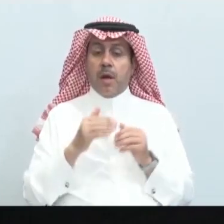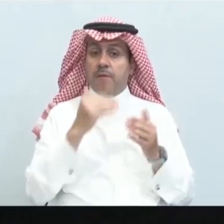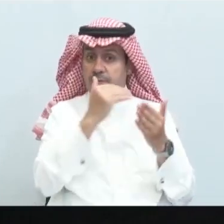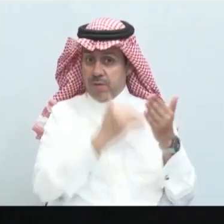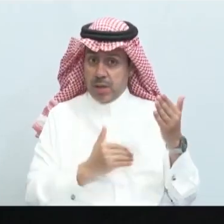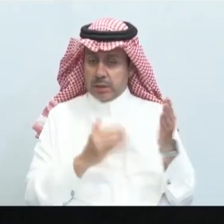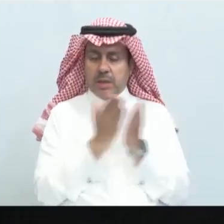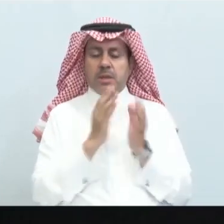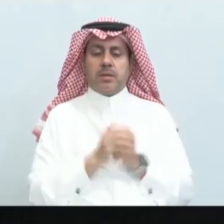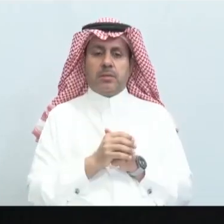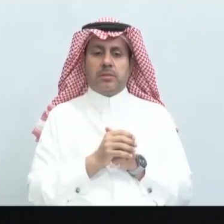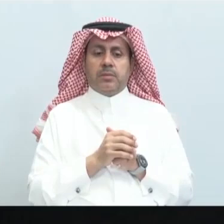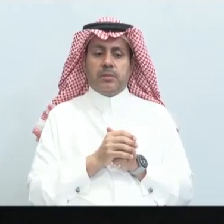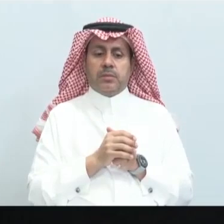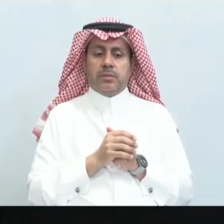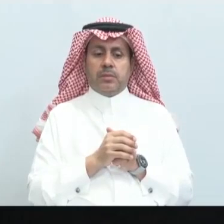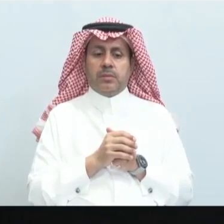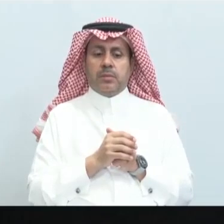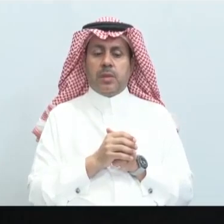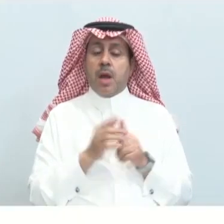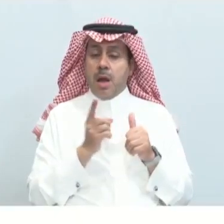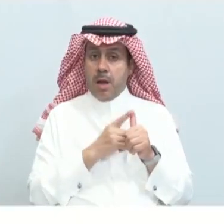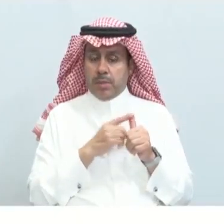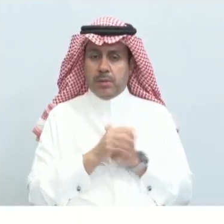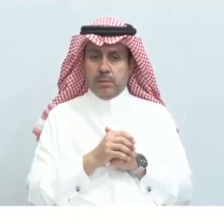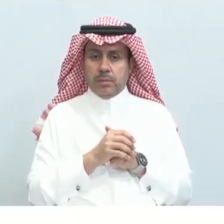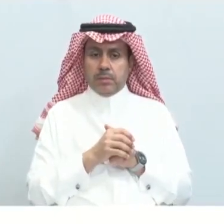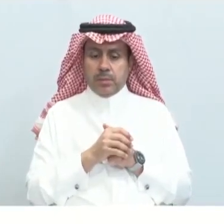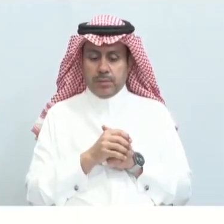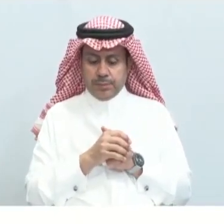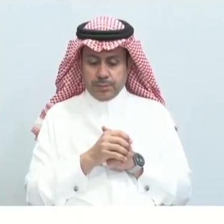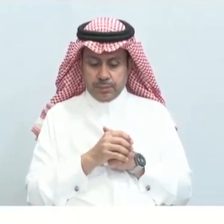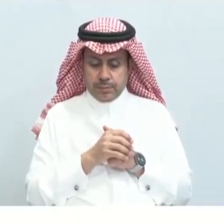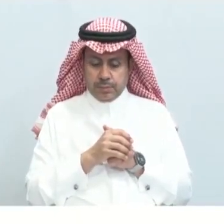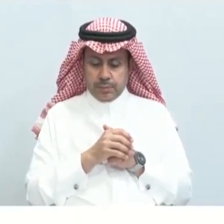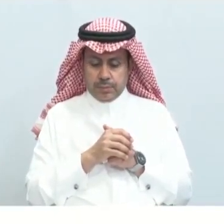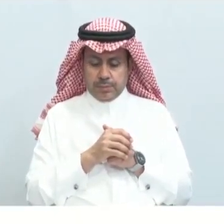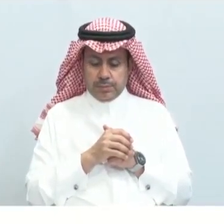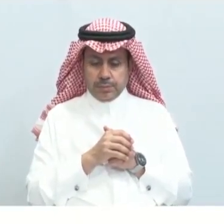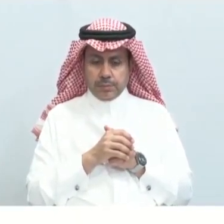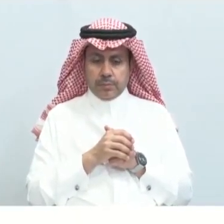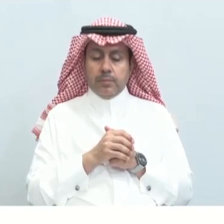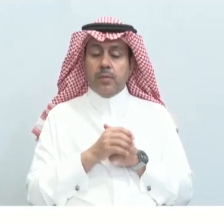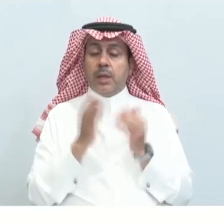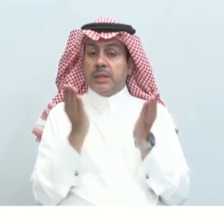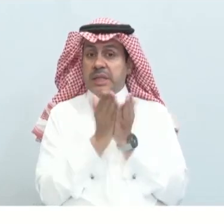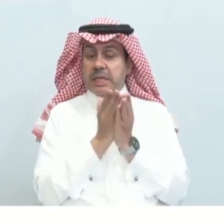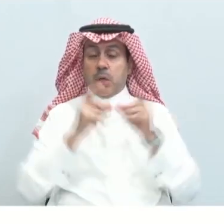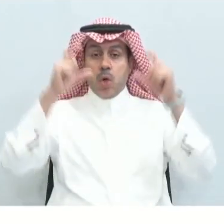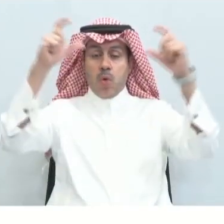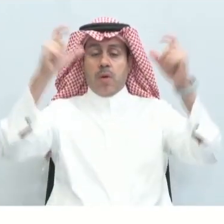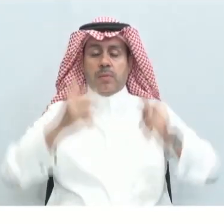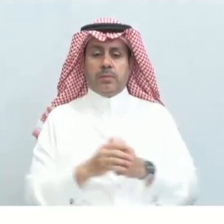درسنا لهذا اليوم وانا في شوق لكي نبدا درسنا باذن الله تعالى اذا درسنا ما عنوانه